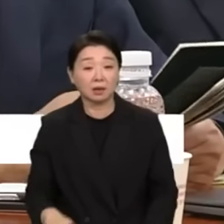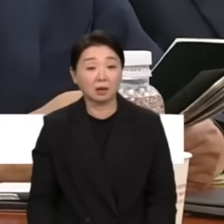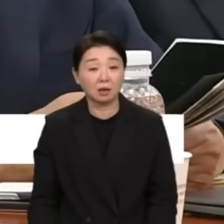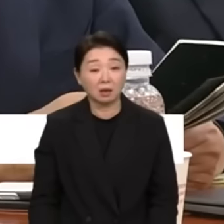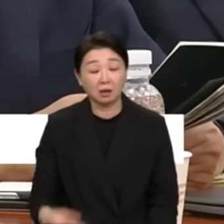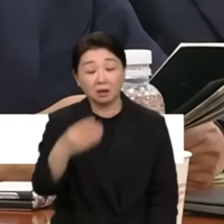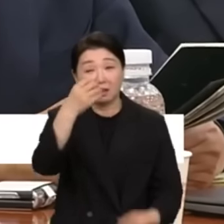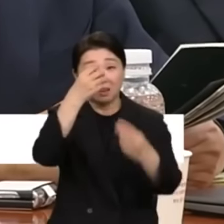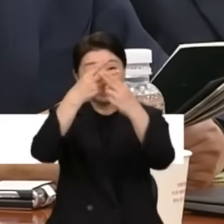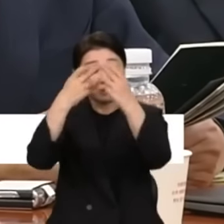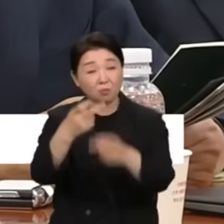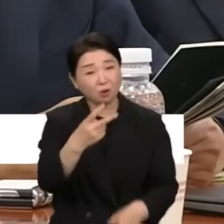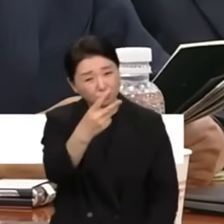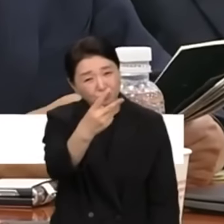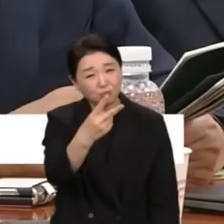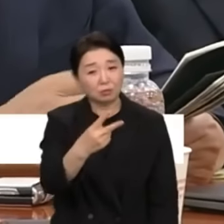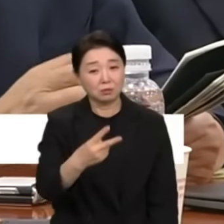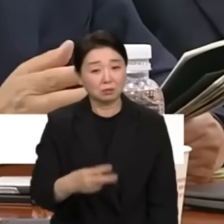절병들이 볼 때